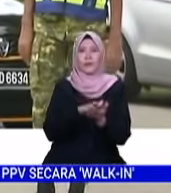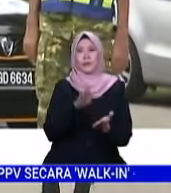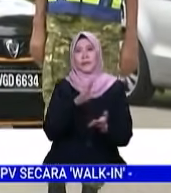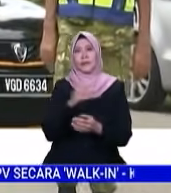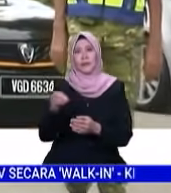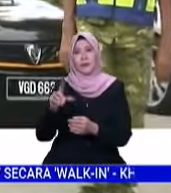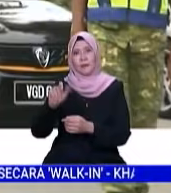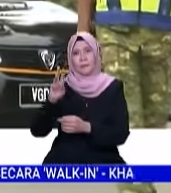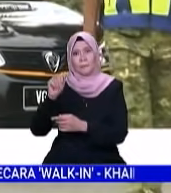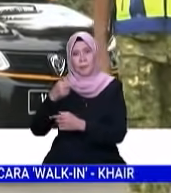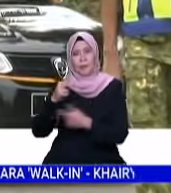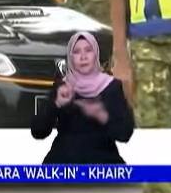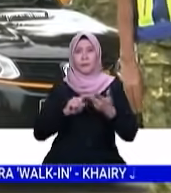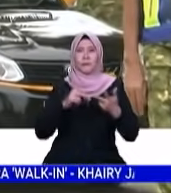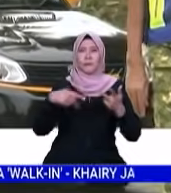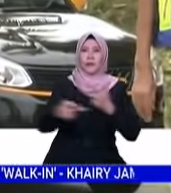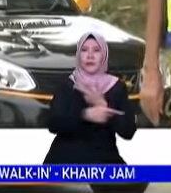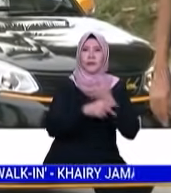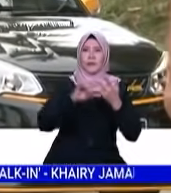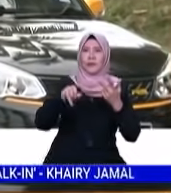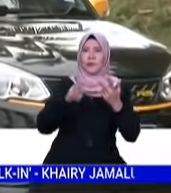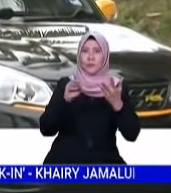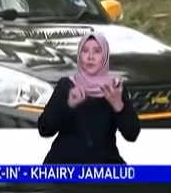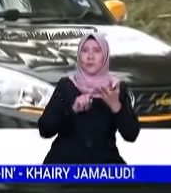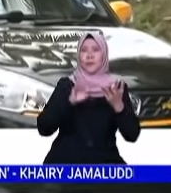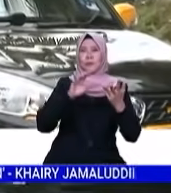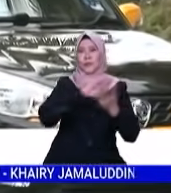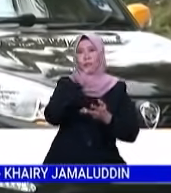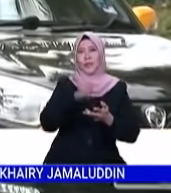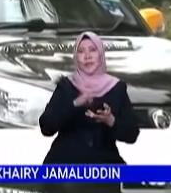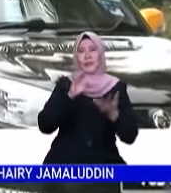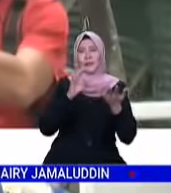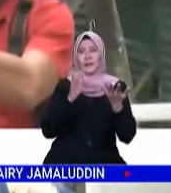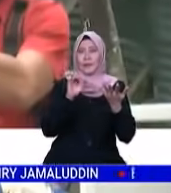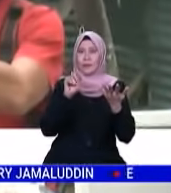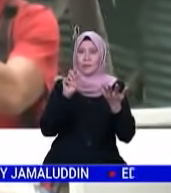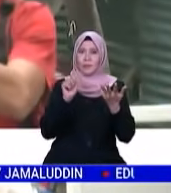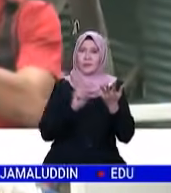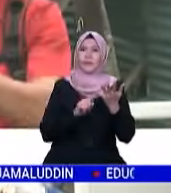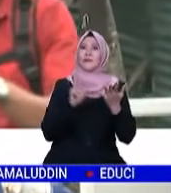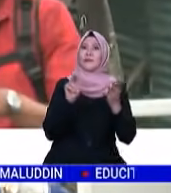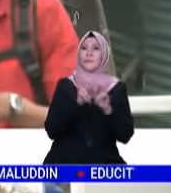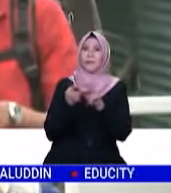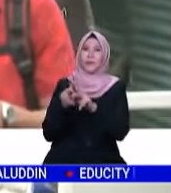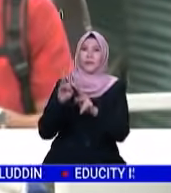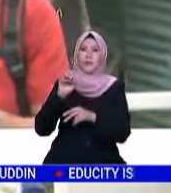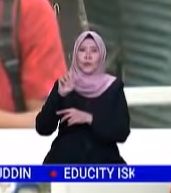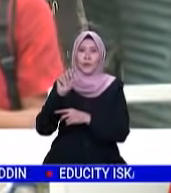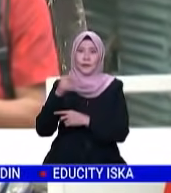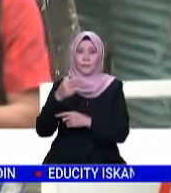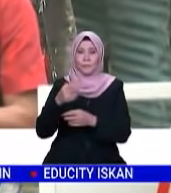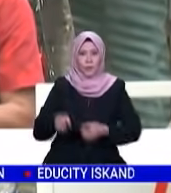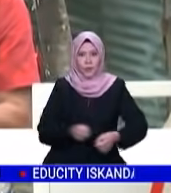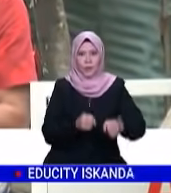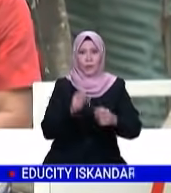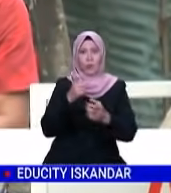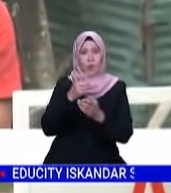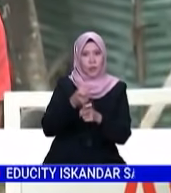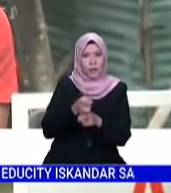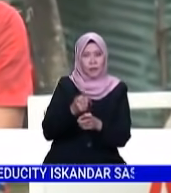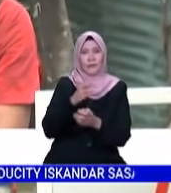Lembah, Padang Jambu, Nibong, Bukit Cata, Kampung Molek, Bijangga, Sungai Udang dan Sungai